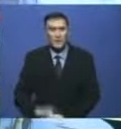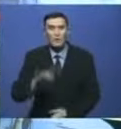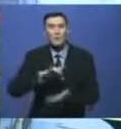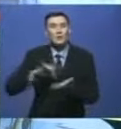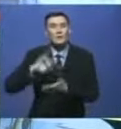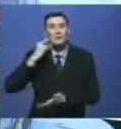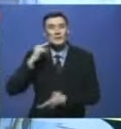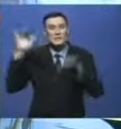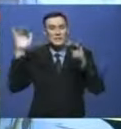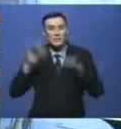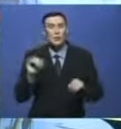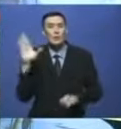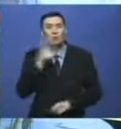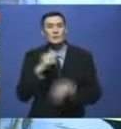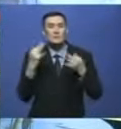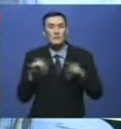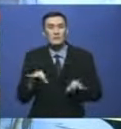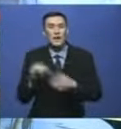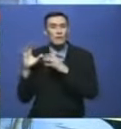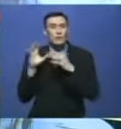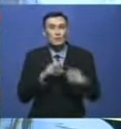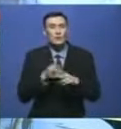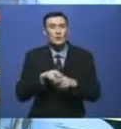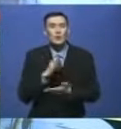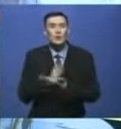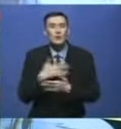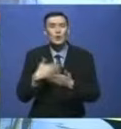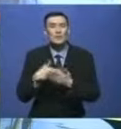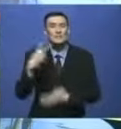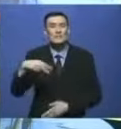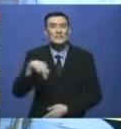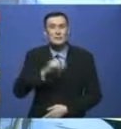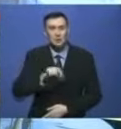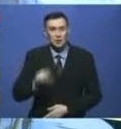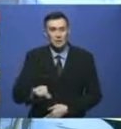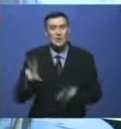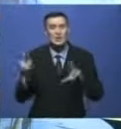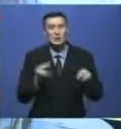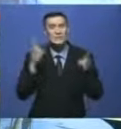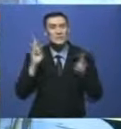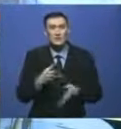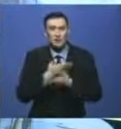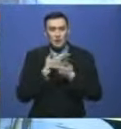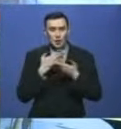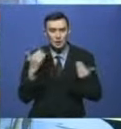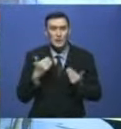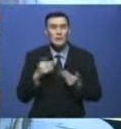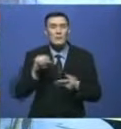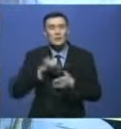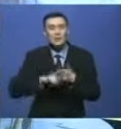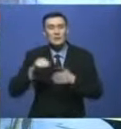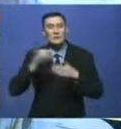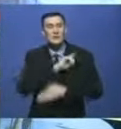Павлодаре из снежного плена удалось освободить рейсовый автобус, в котором находились около 20 пассажиров. К счастью, пострадавших нет. В связи с